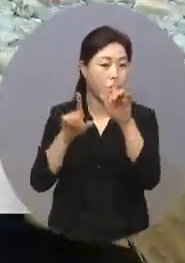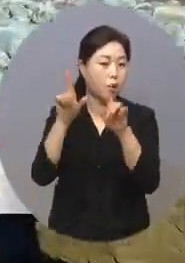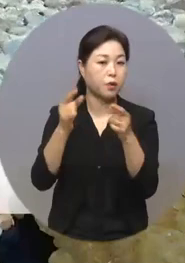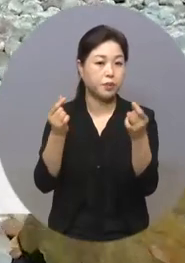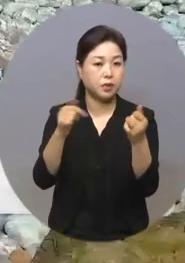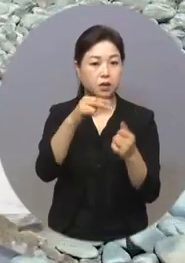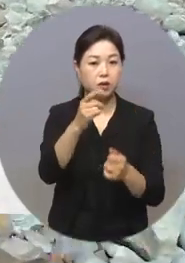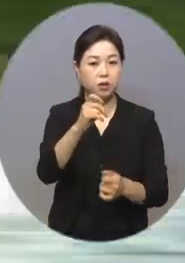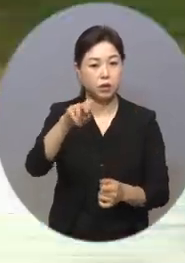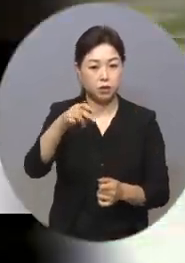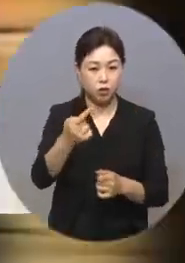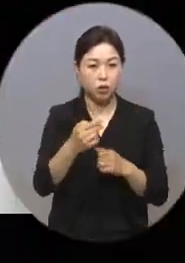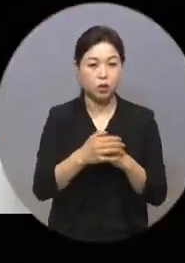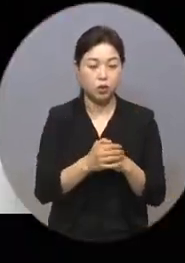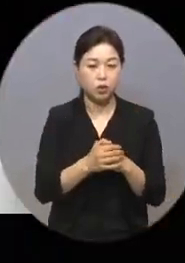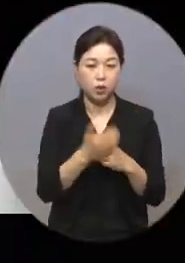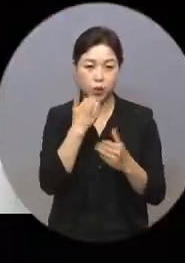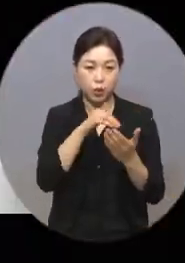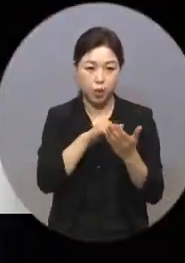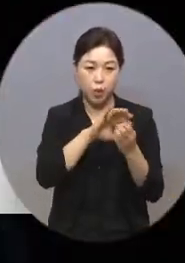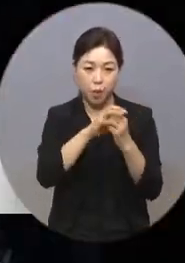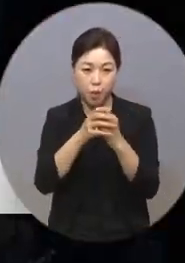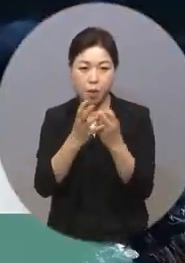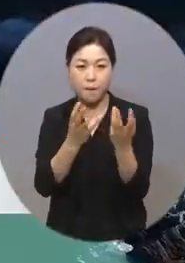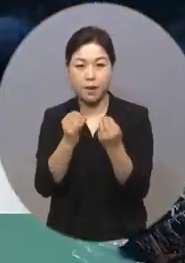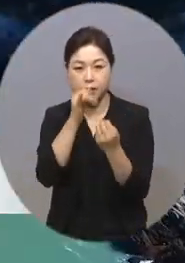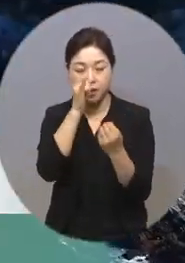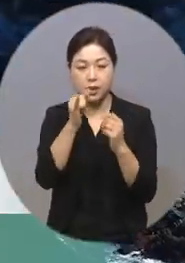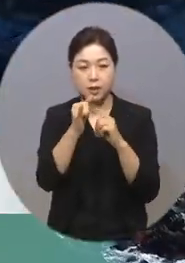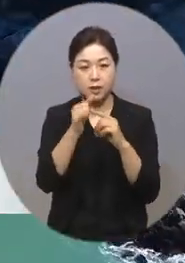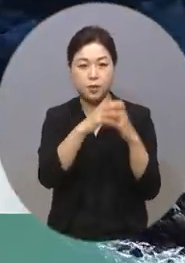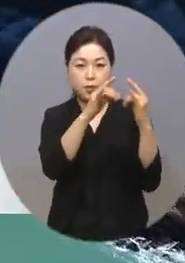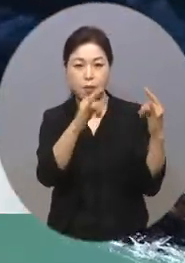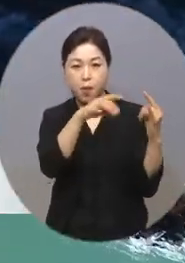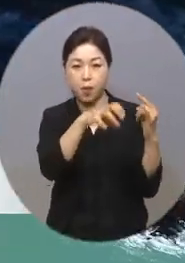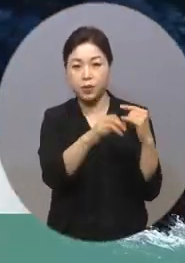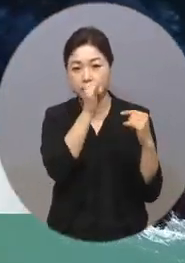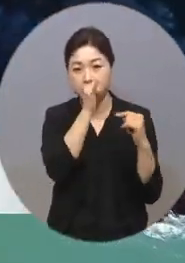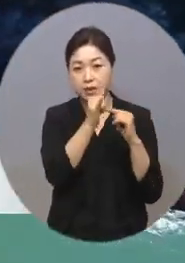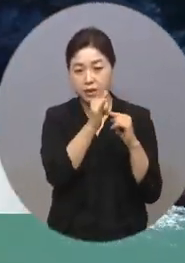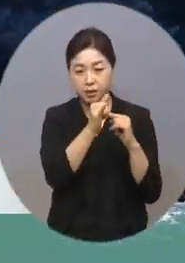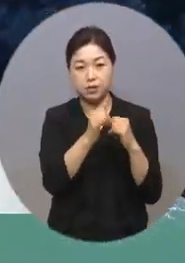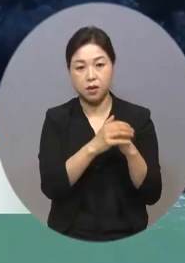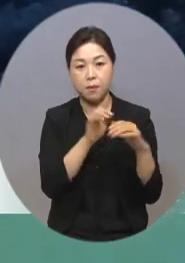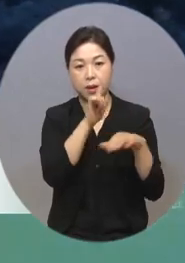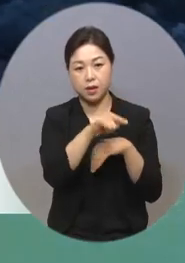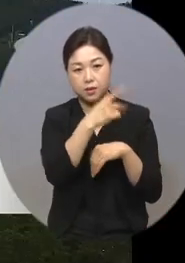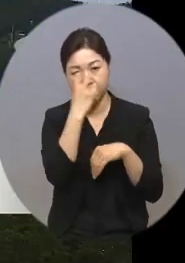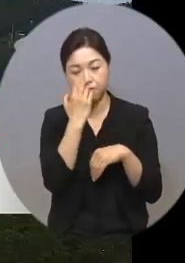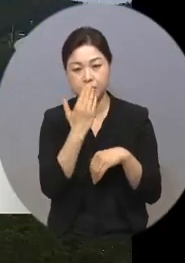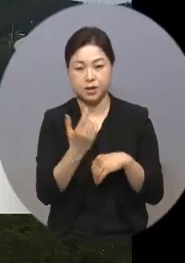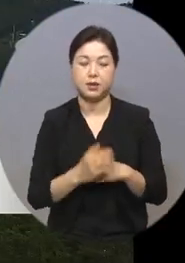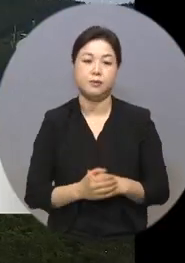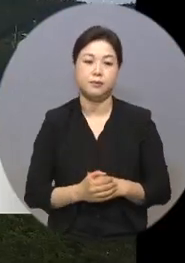몽돌해변 의 흰 조약돌이 가득하고 캠핑 데크가 있어 야영을 즐길 수 있는 곳입니다